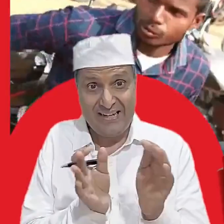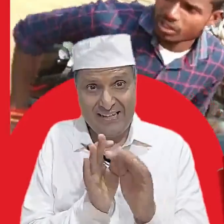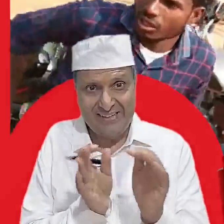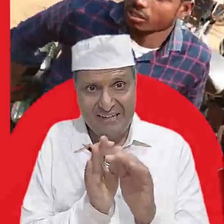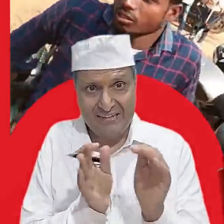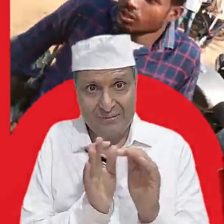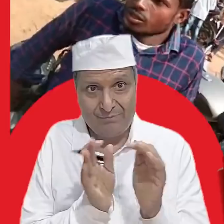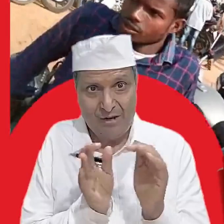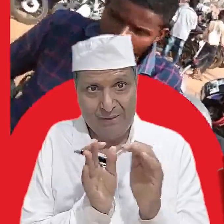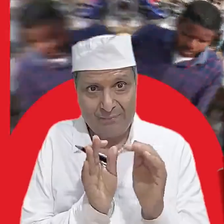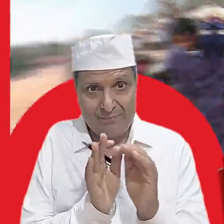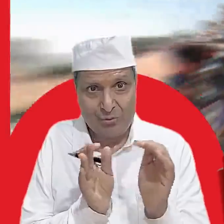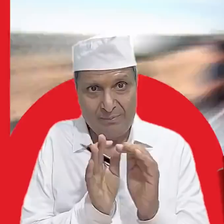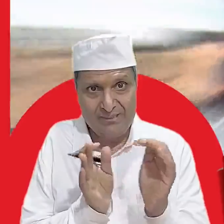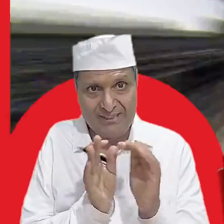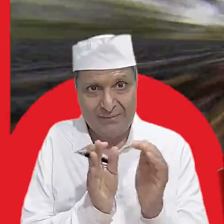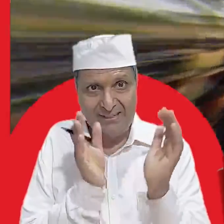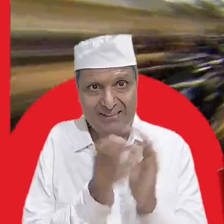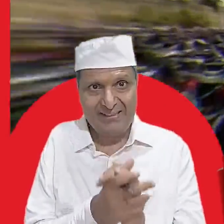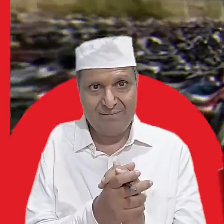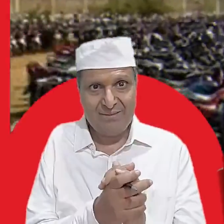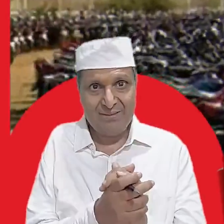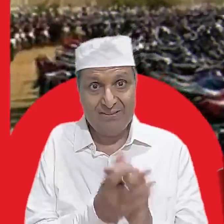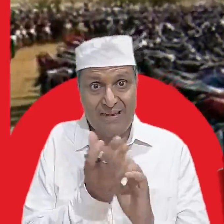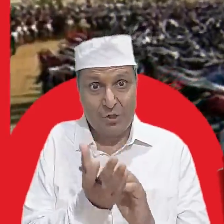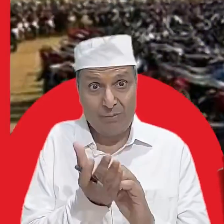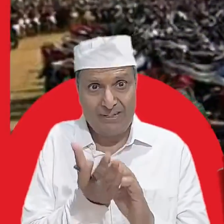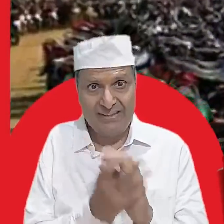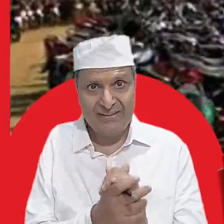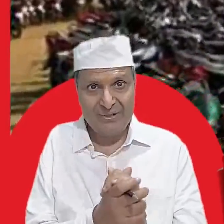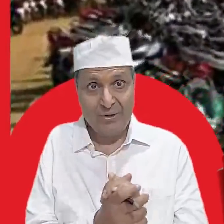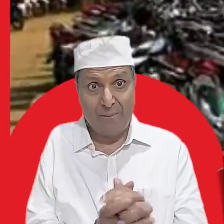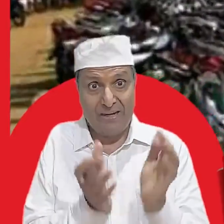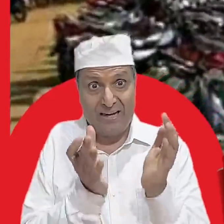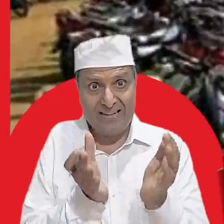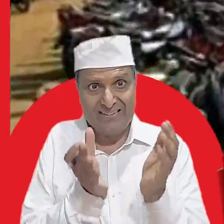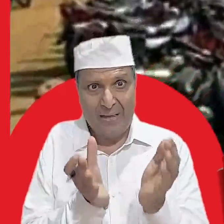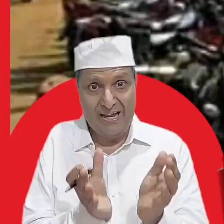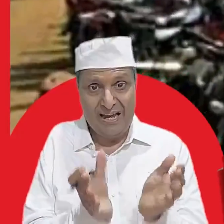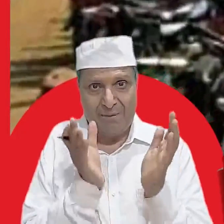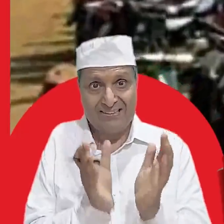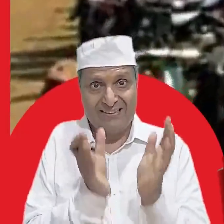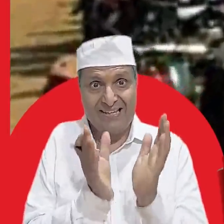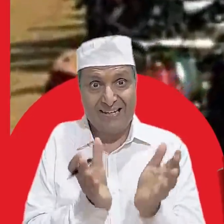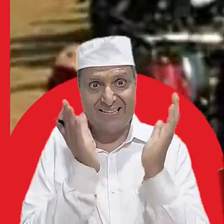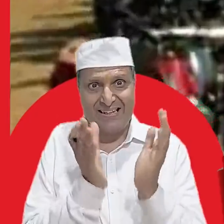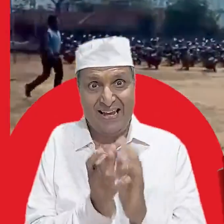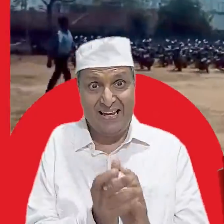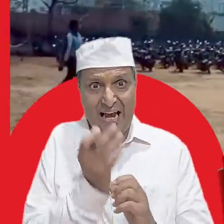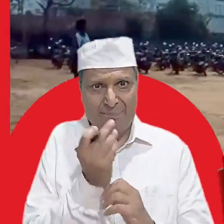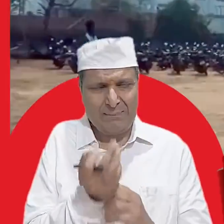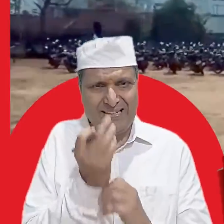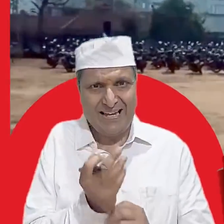आज जैन यात्री यहां वहां पर मधुबन में शिखर जी में नहीं है, सैकड़ों में भी नहीं है, और वहां पर लाख की संख्या में अब अजय देखिए कैसे